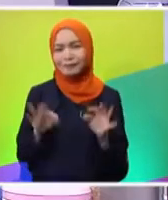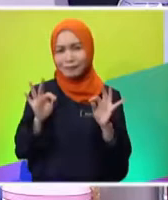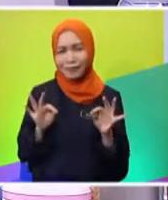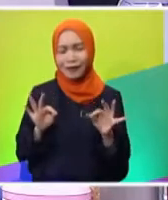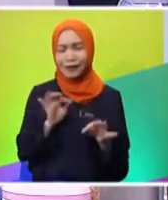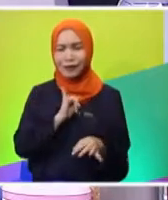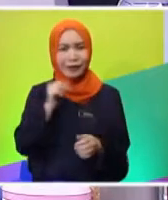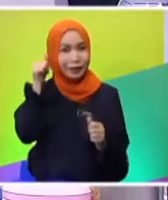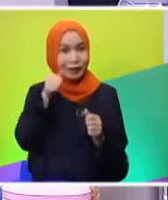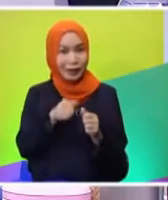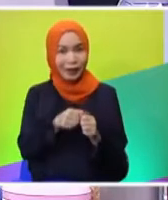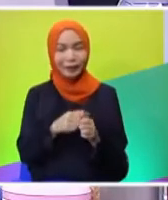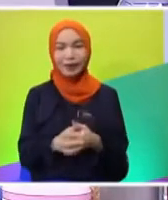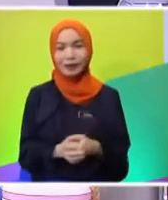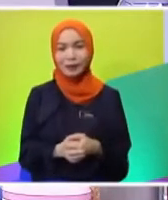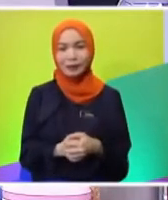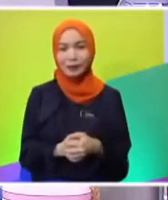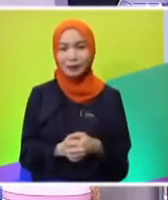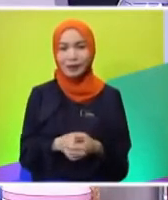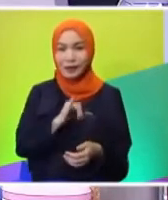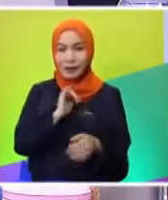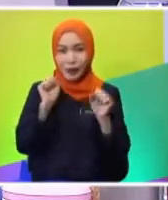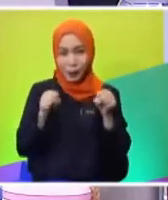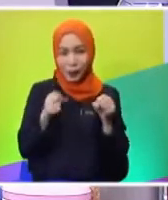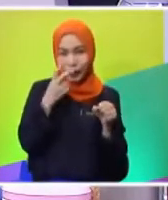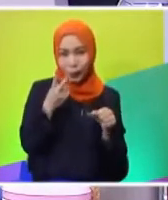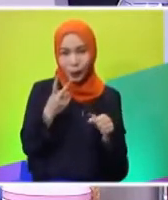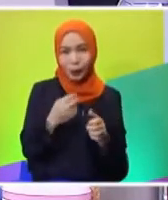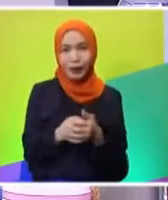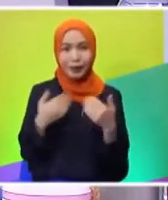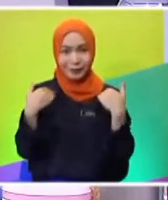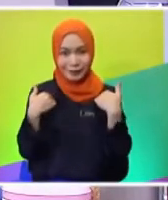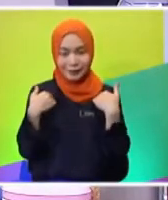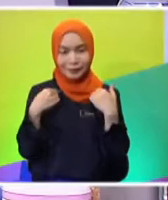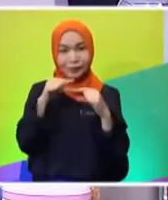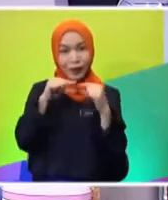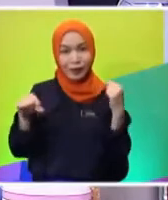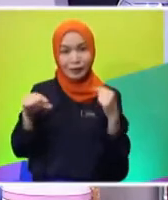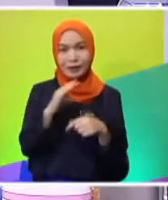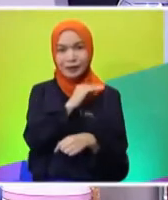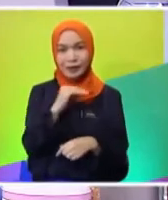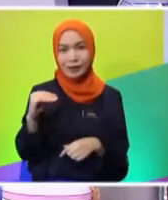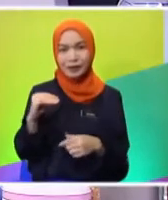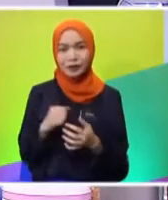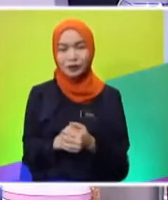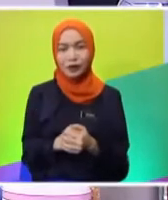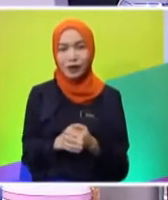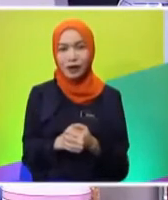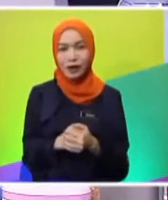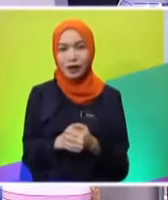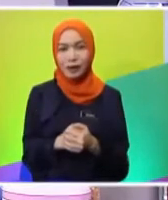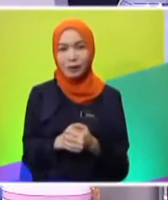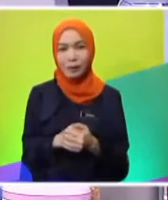Kembali kalau salah saya saya dapat dan ada garis dan juga jalinan pada rupa